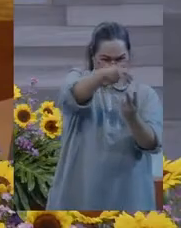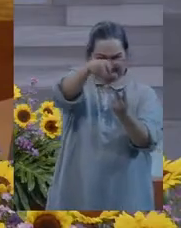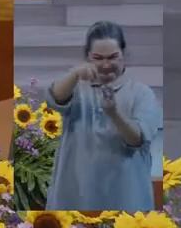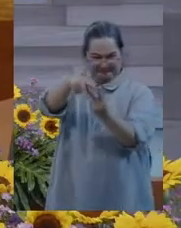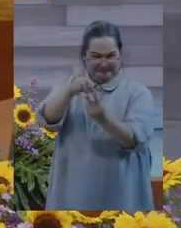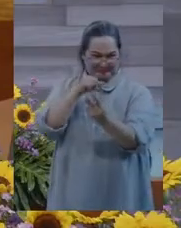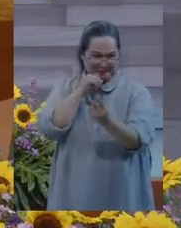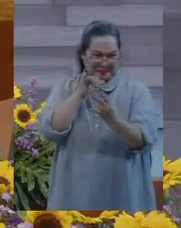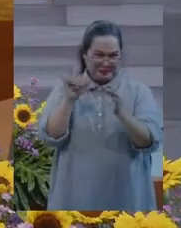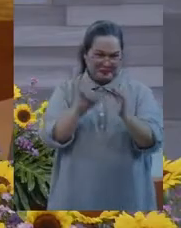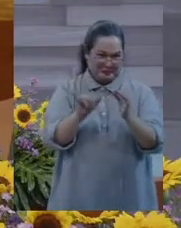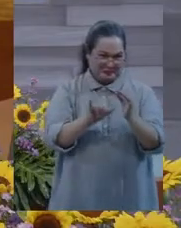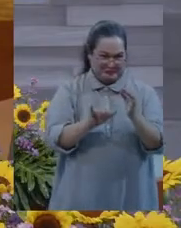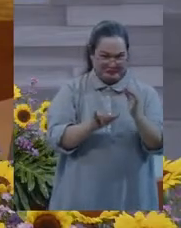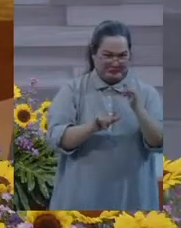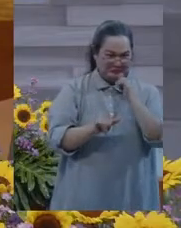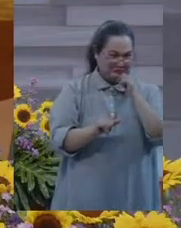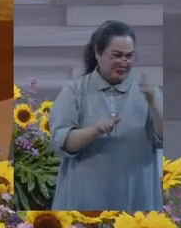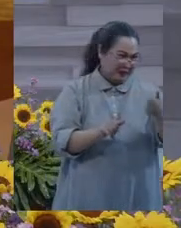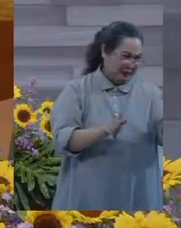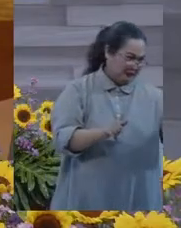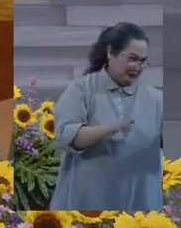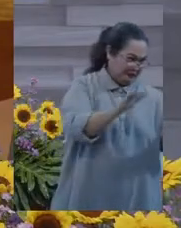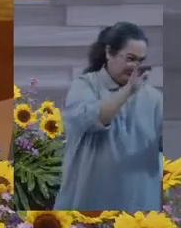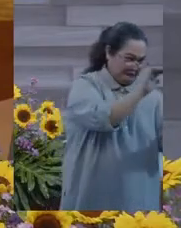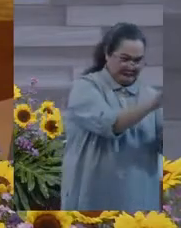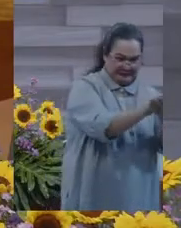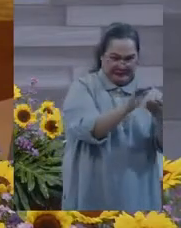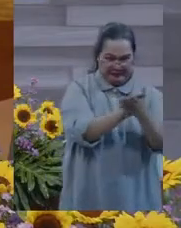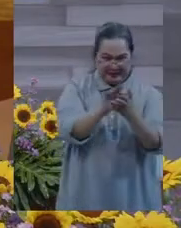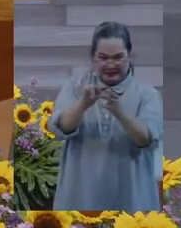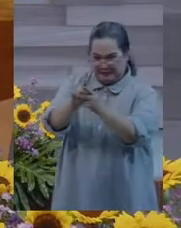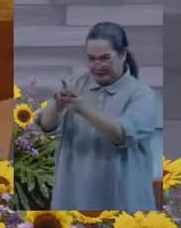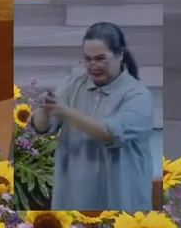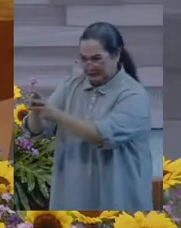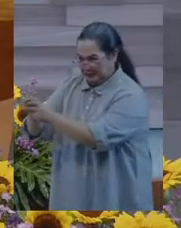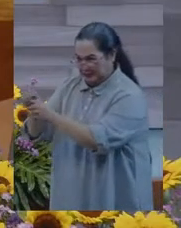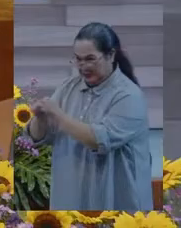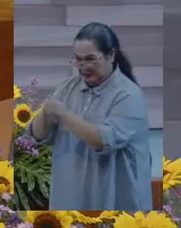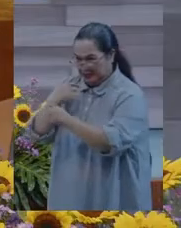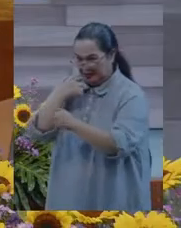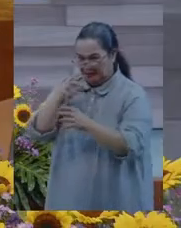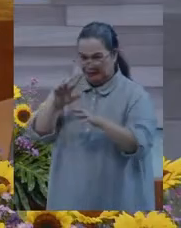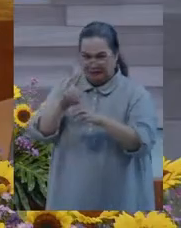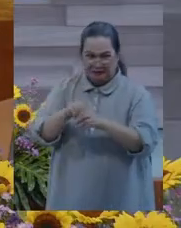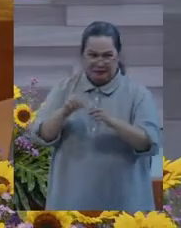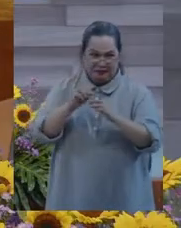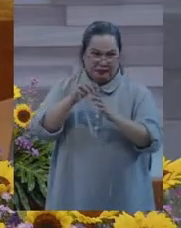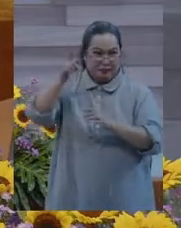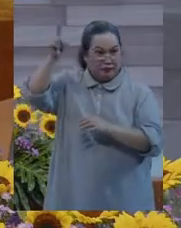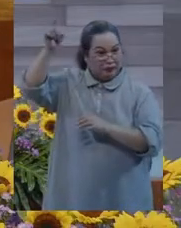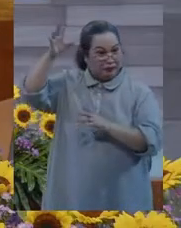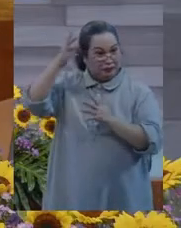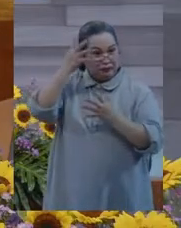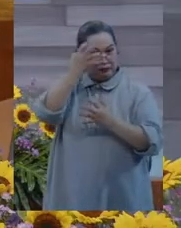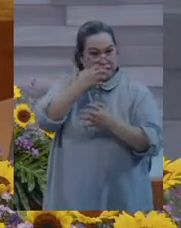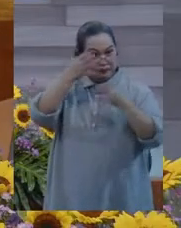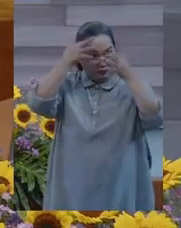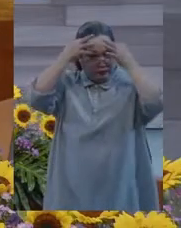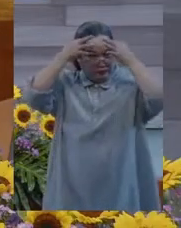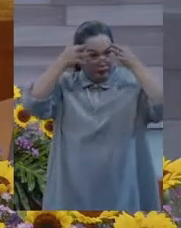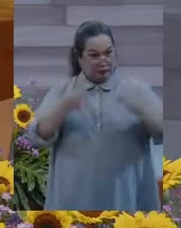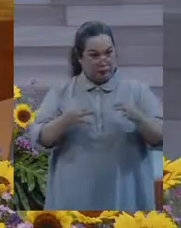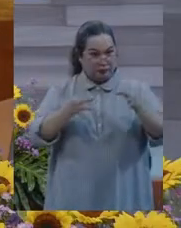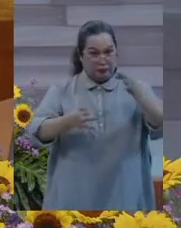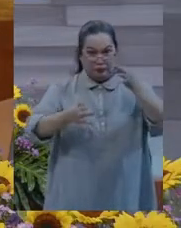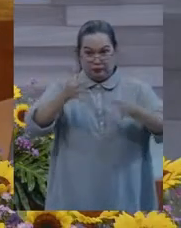hindi nila kabayan, datapot sila ay nagkasa. At sila ay lumagay sa ilalim ng paghukom ng Diyos. Yun po